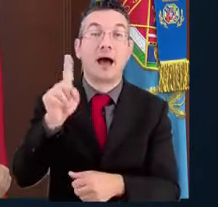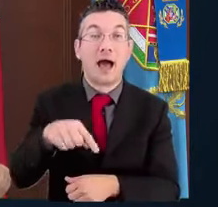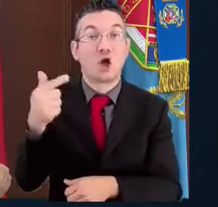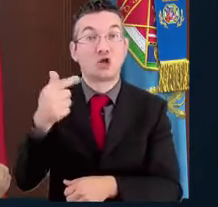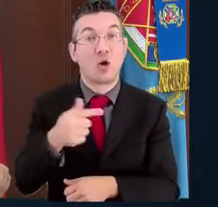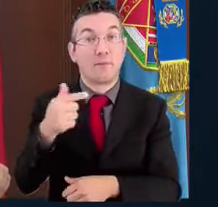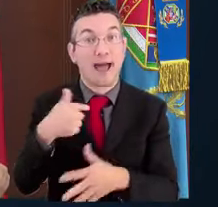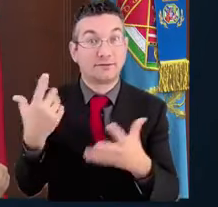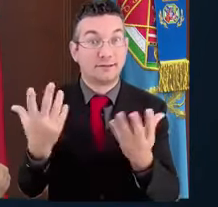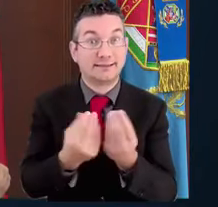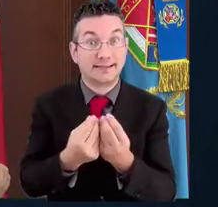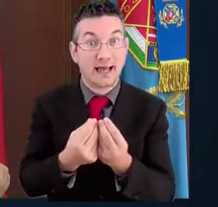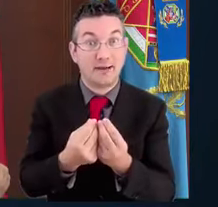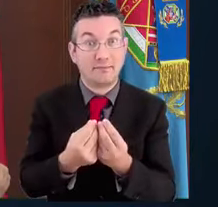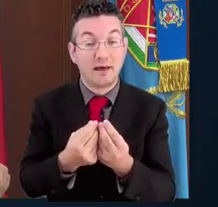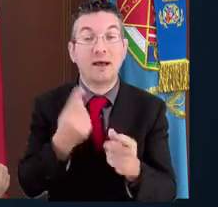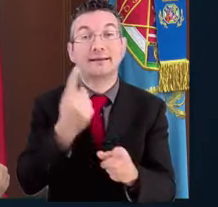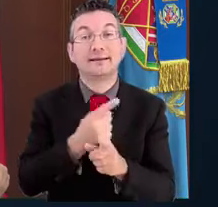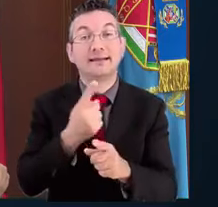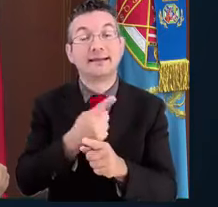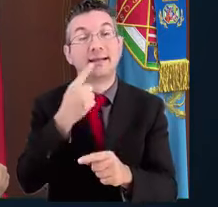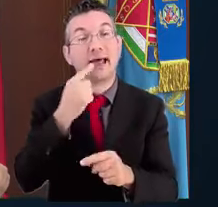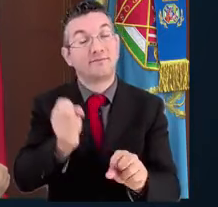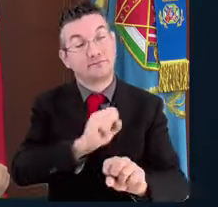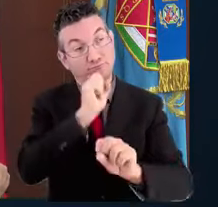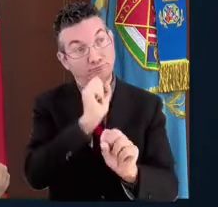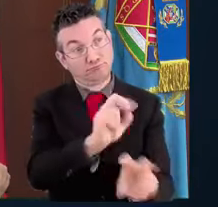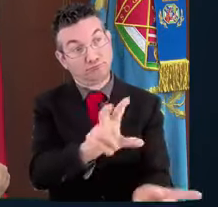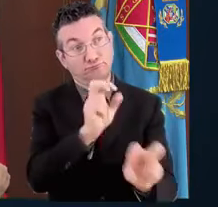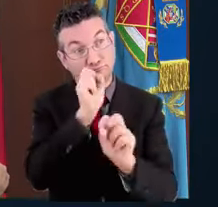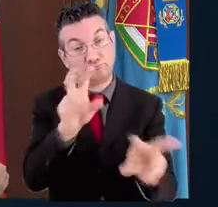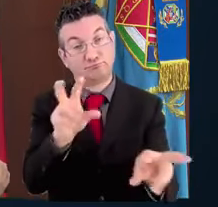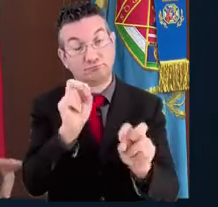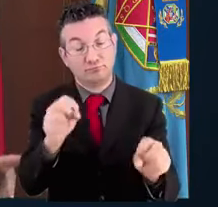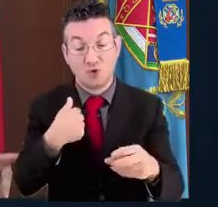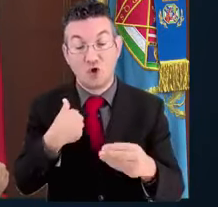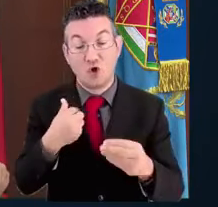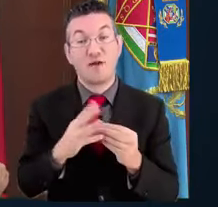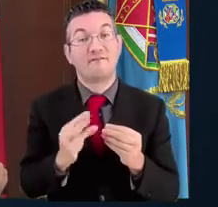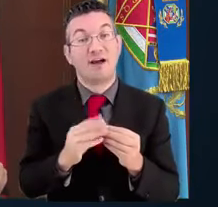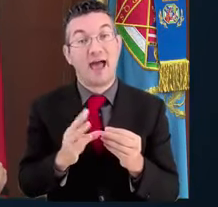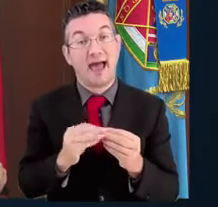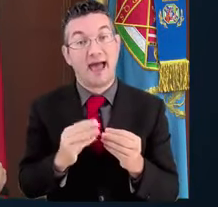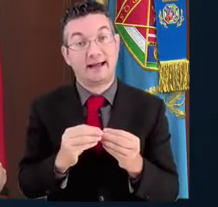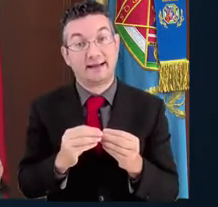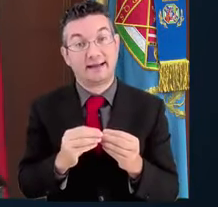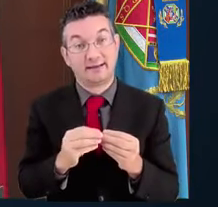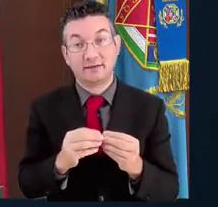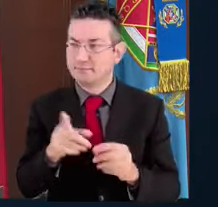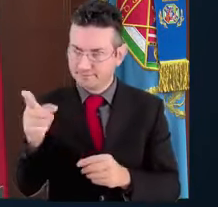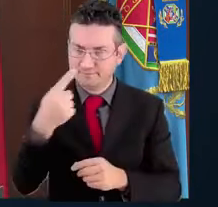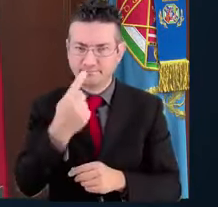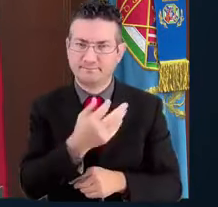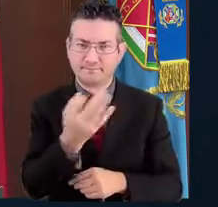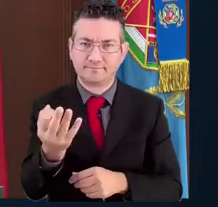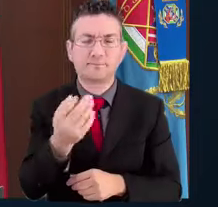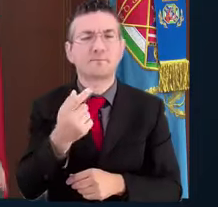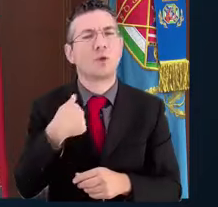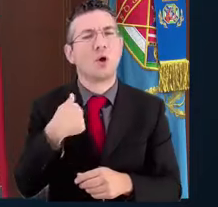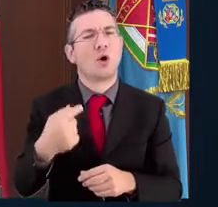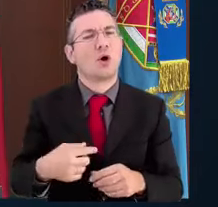far conoscere quello che facciamo perché il concede anche di fatto un passaggio noi soffriamo